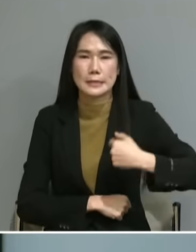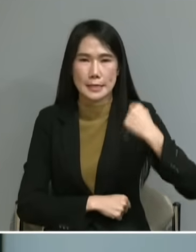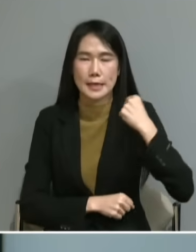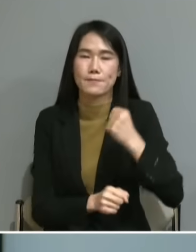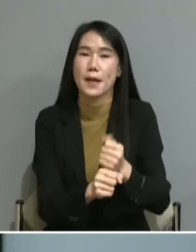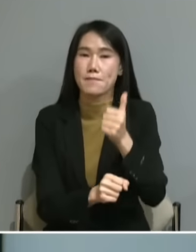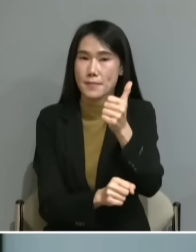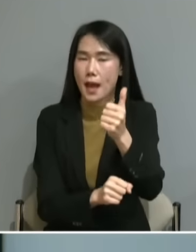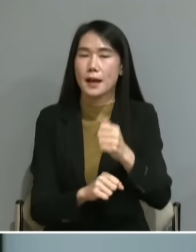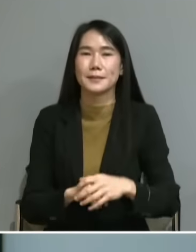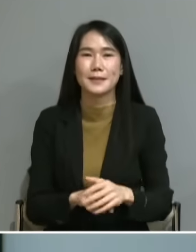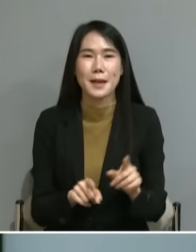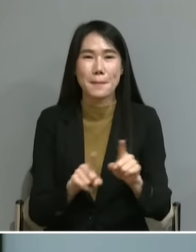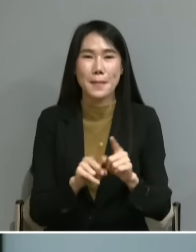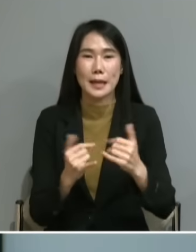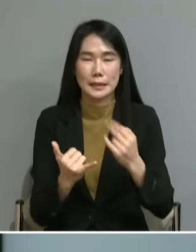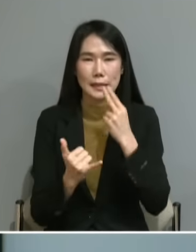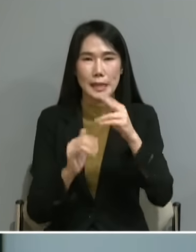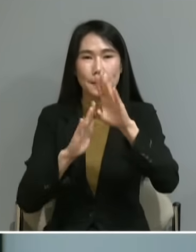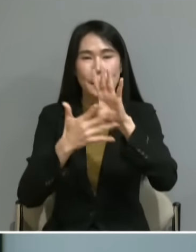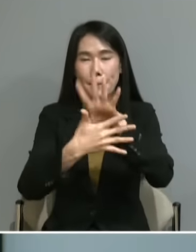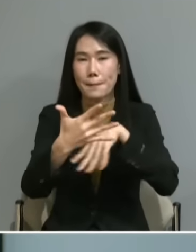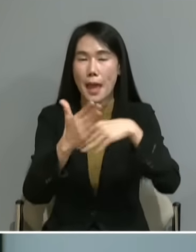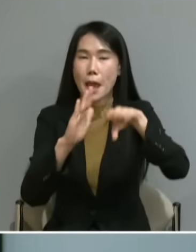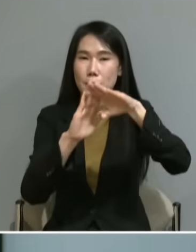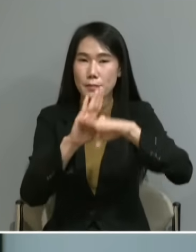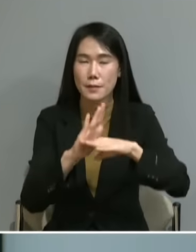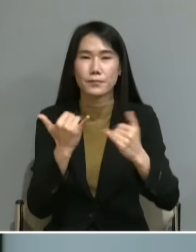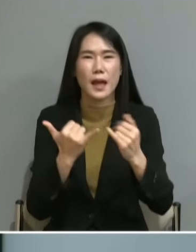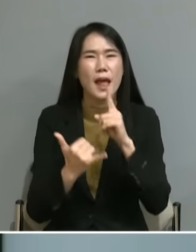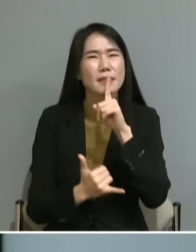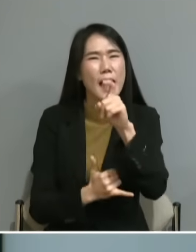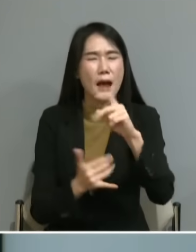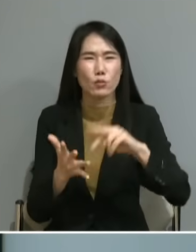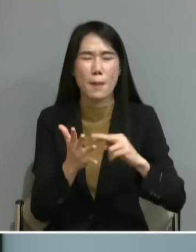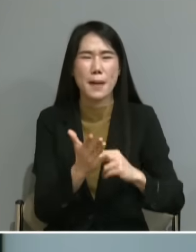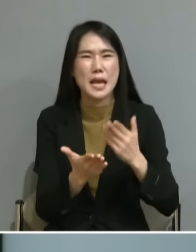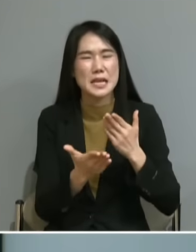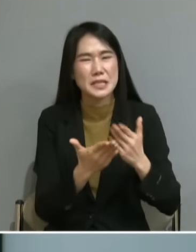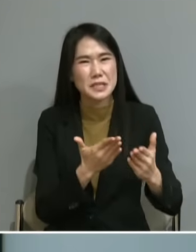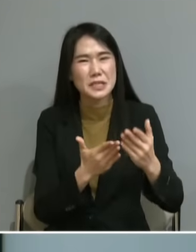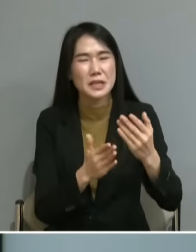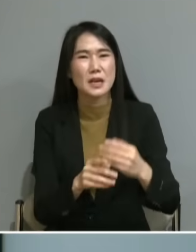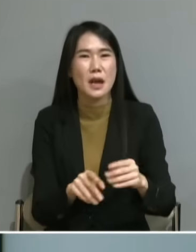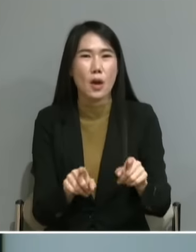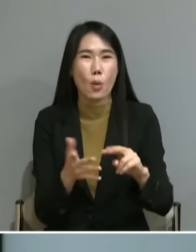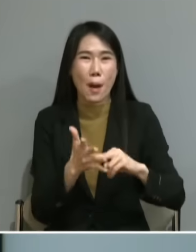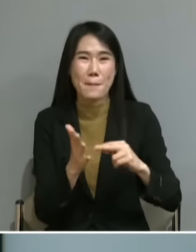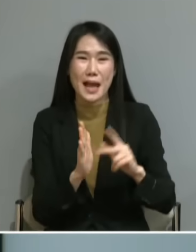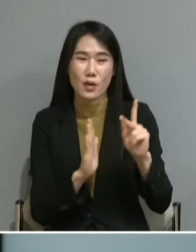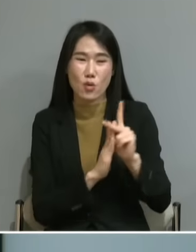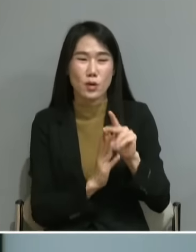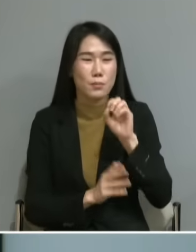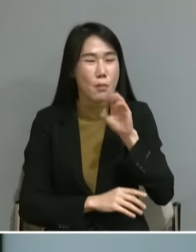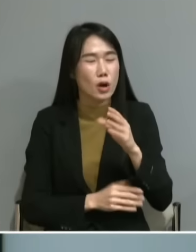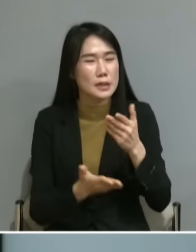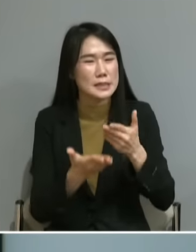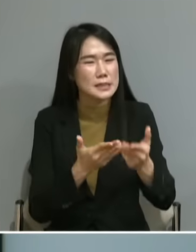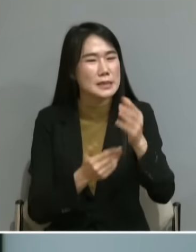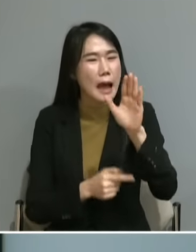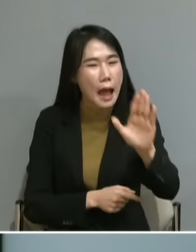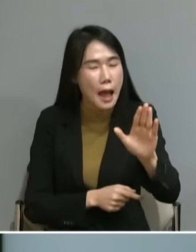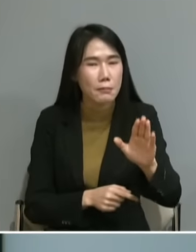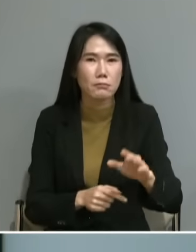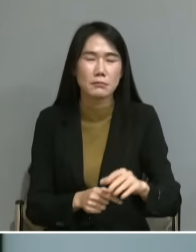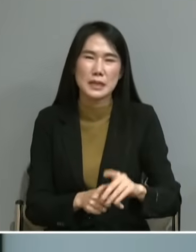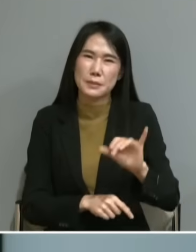ครับอันนี้เป็นข้อจำกัดที่กำหนดไว้ส่วนที่สิ่งที่เรียกว่าฟรอดเกิดขึ้นได้หรือไม่เกิดขึ้นได้ครับในอดีตโครงการของรัฐในอดีตที่ผ่